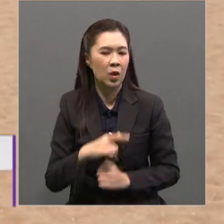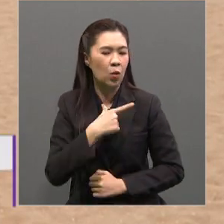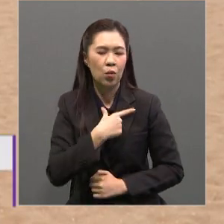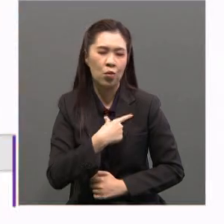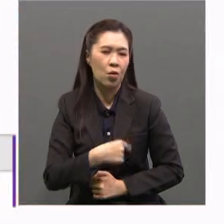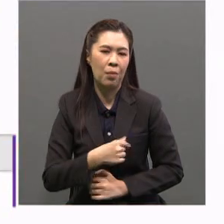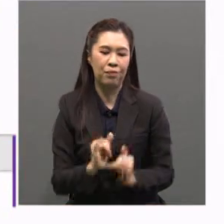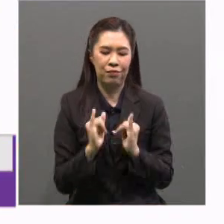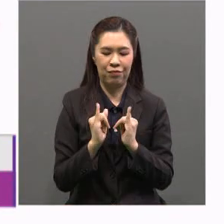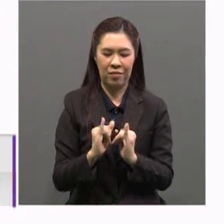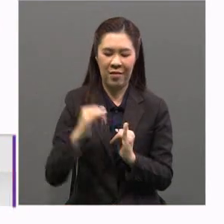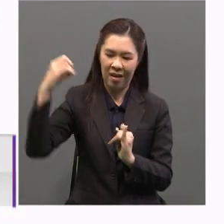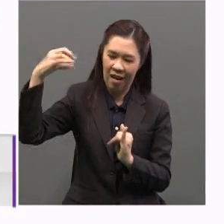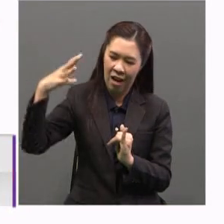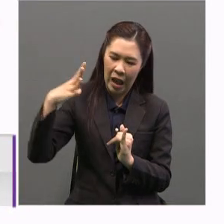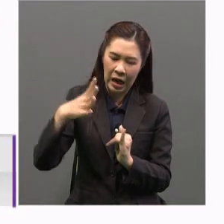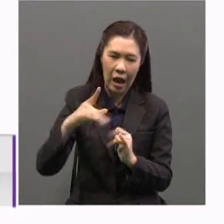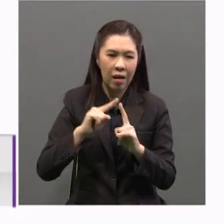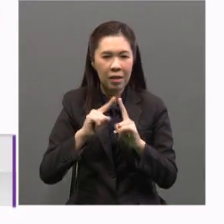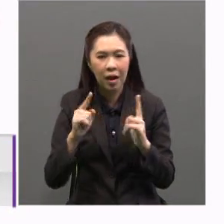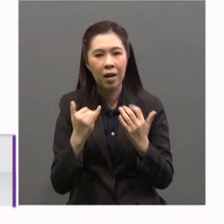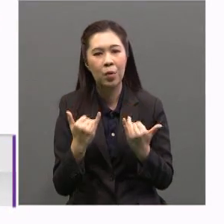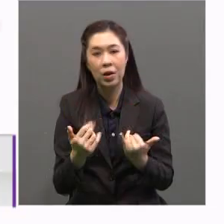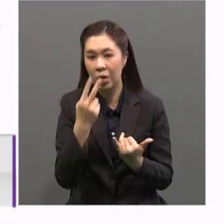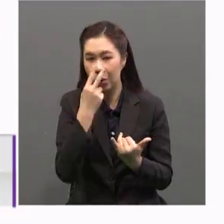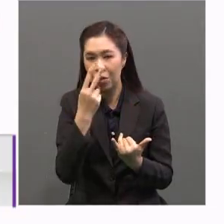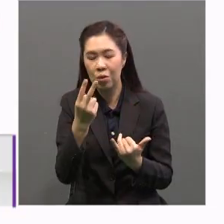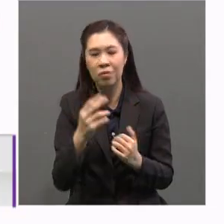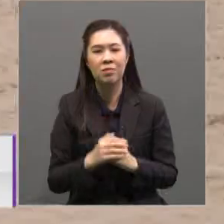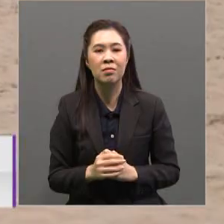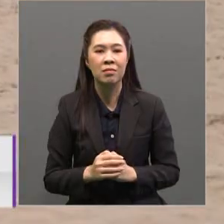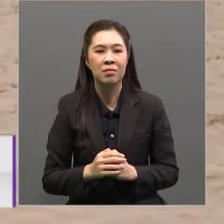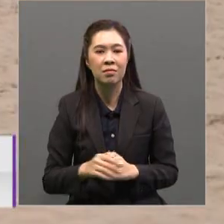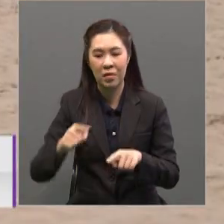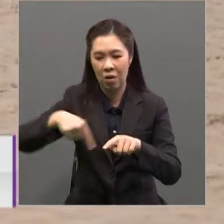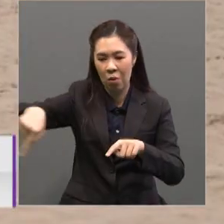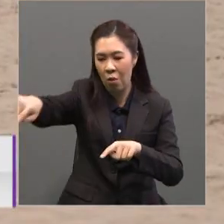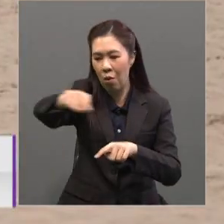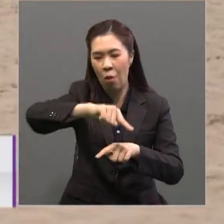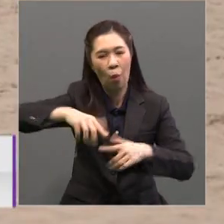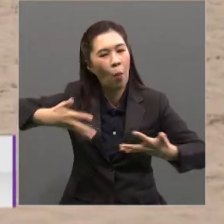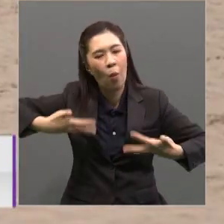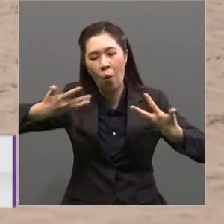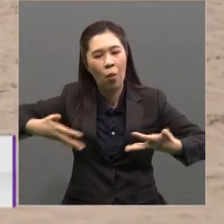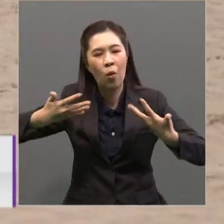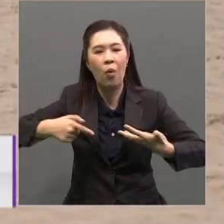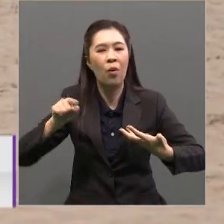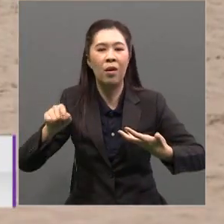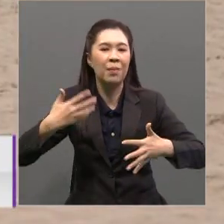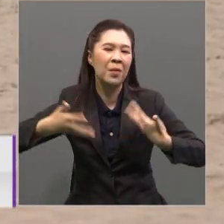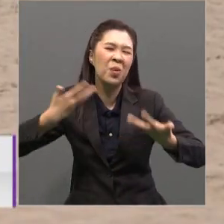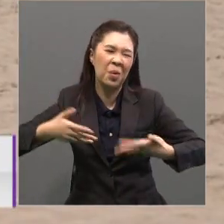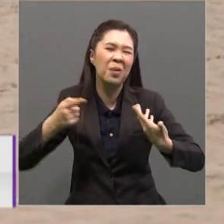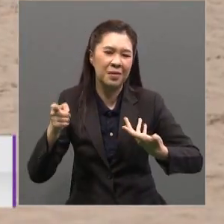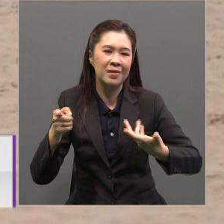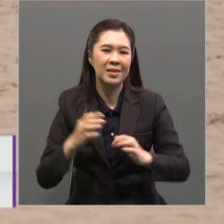อาบแดดแต่ว่าวันนี้ที่กับประเทศไทย คือถ้าพูดเป็นภาษาบ้านๆนะมันร้อนตับแตกอ่ะ ใช่ครับ มันร้อนมากกว่าปก